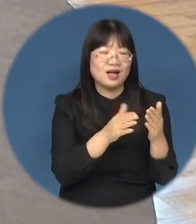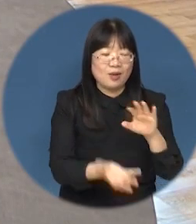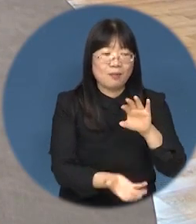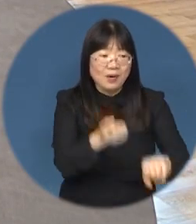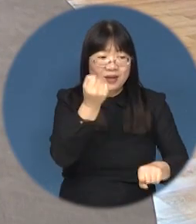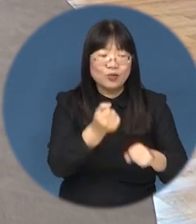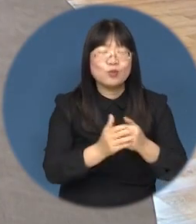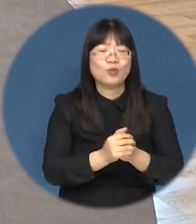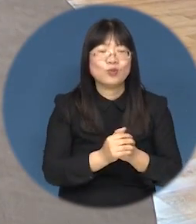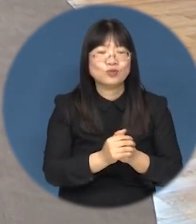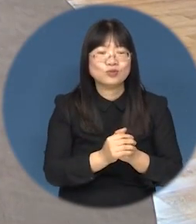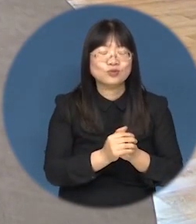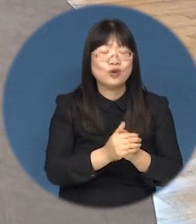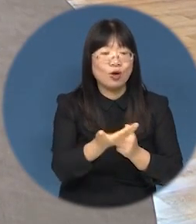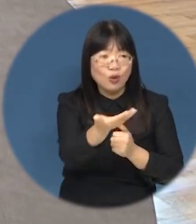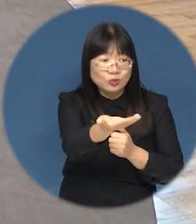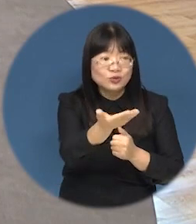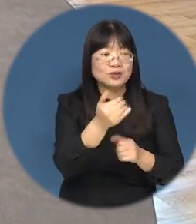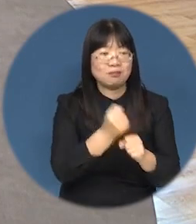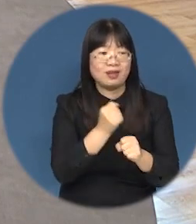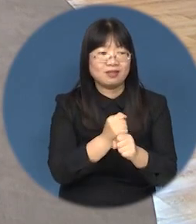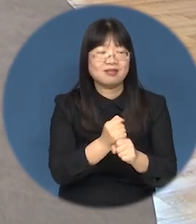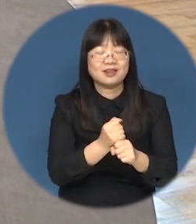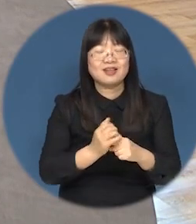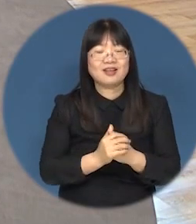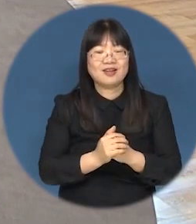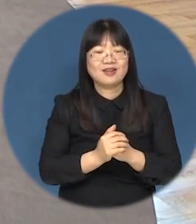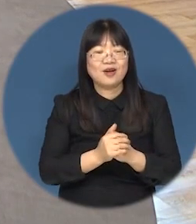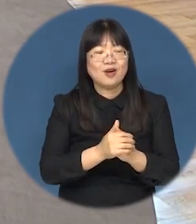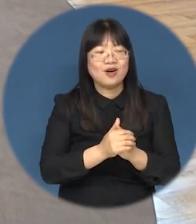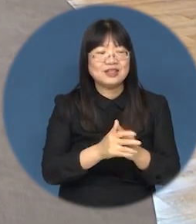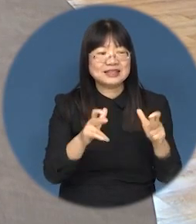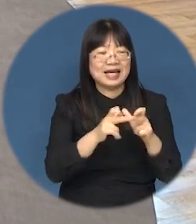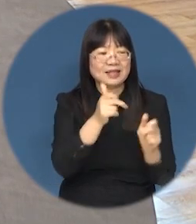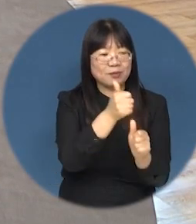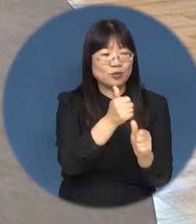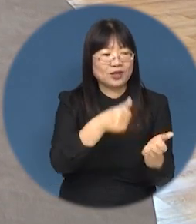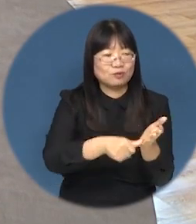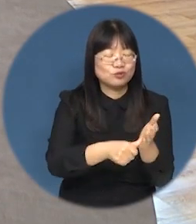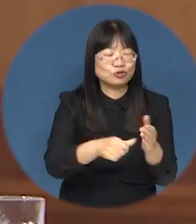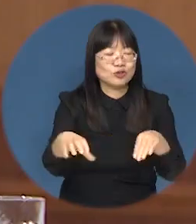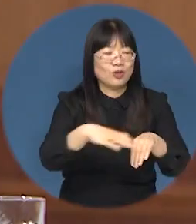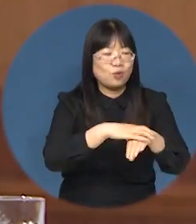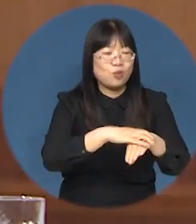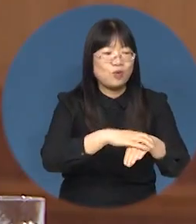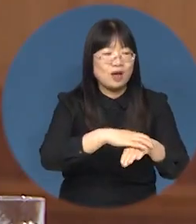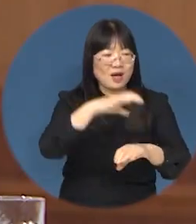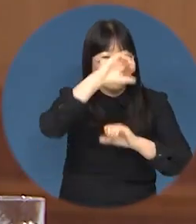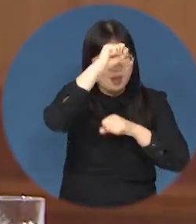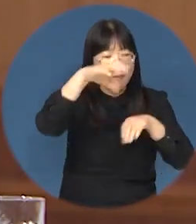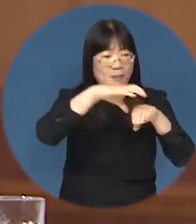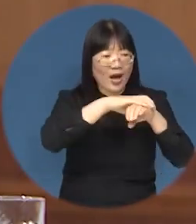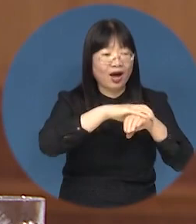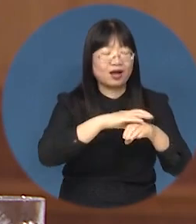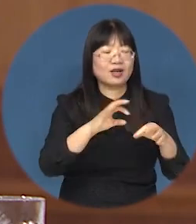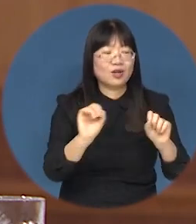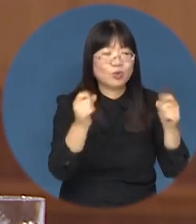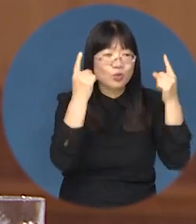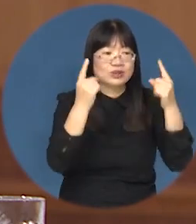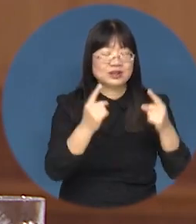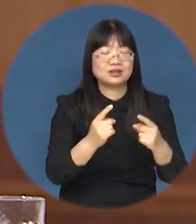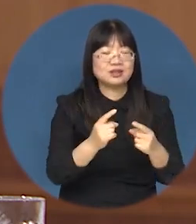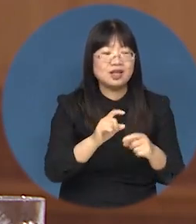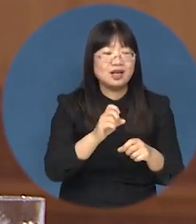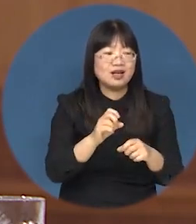직후부터 네. 우리 대표님이 만든 그런 이 보장구 착용과 함께 재활 운동과 치료를